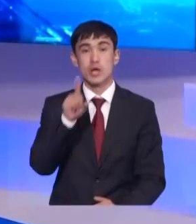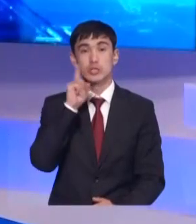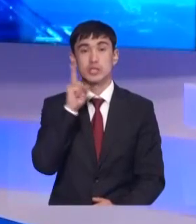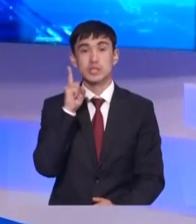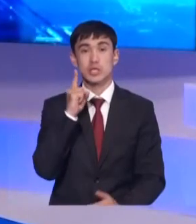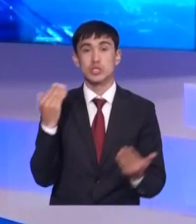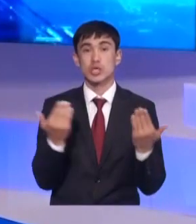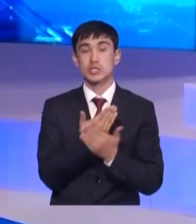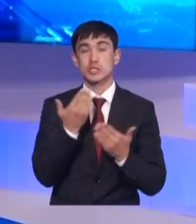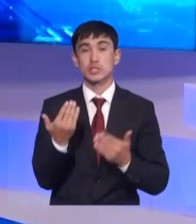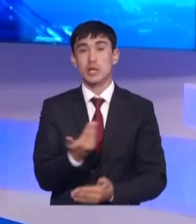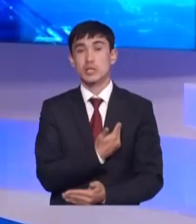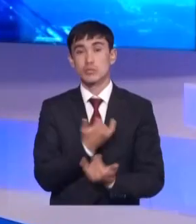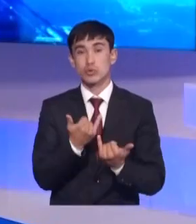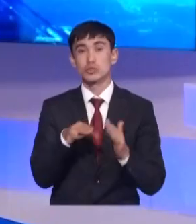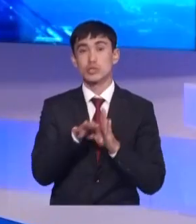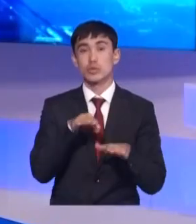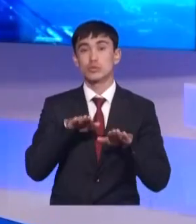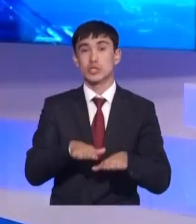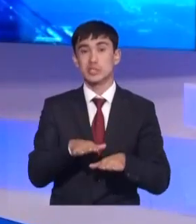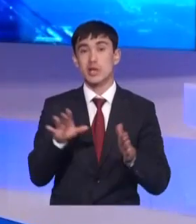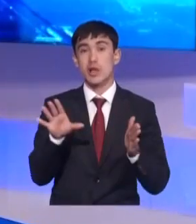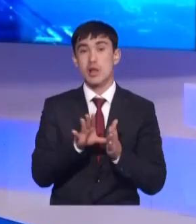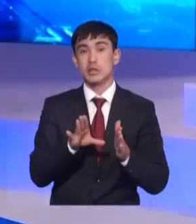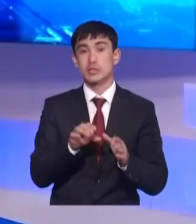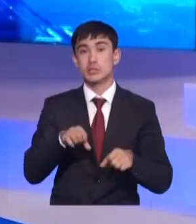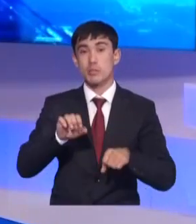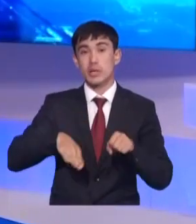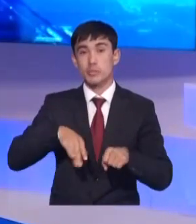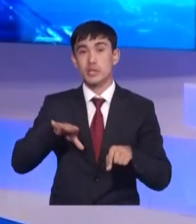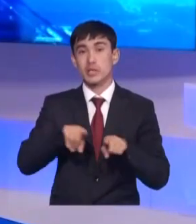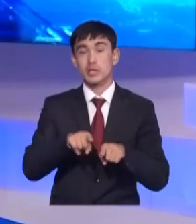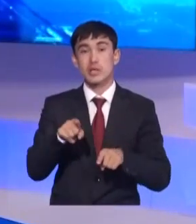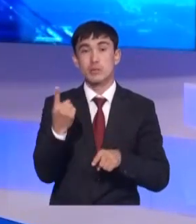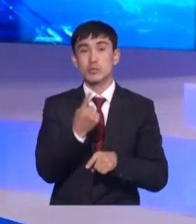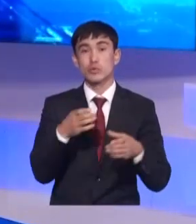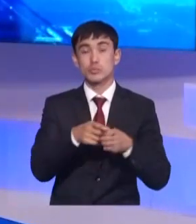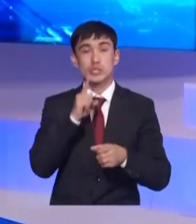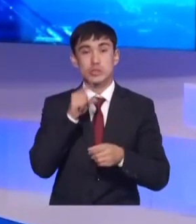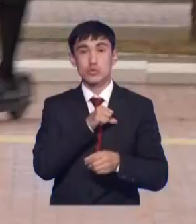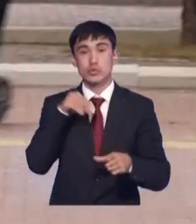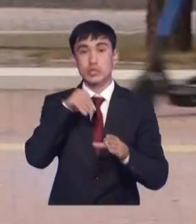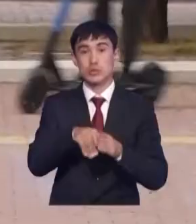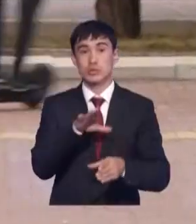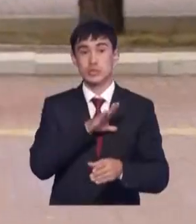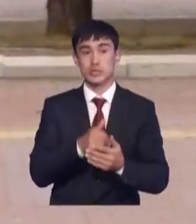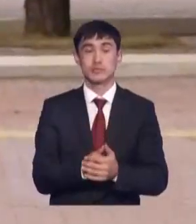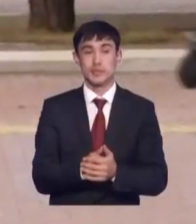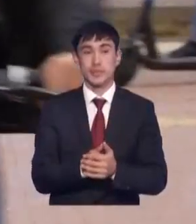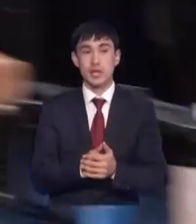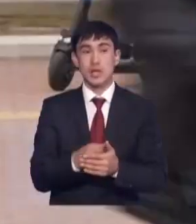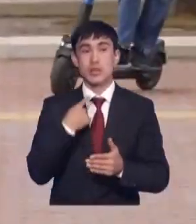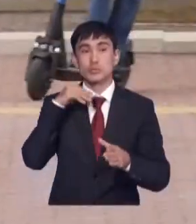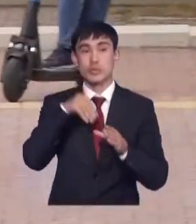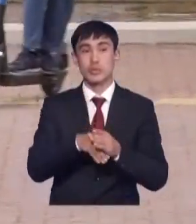Жастар жаңашылдықты қалайды. Бүгін сайлау учаскесіне электросамокатпен келген бір топ жас өз таңдауларын осылай аңдатты. Дауыс